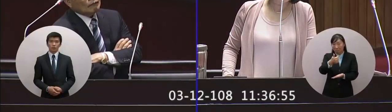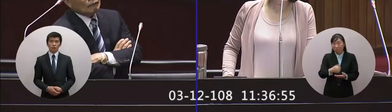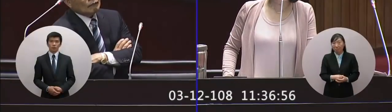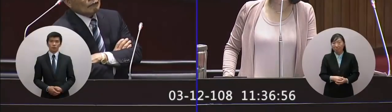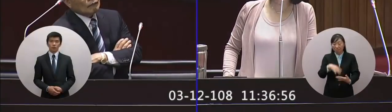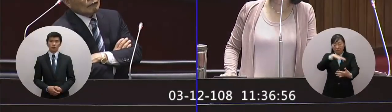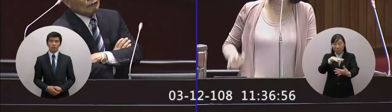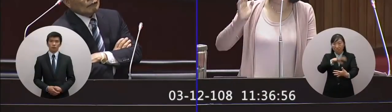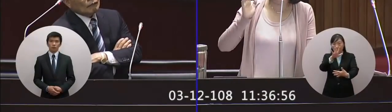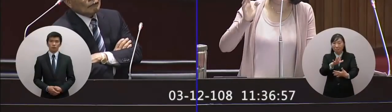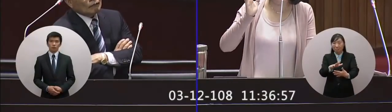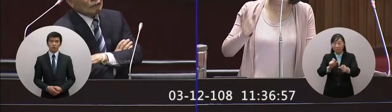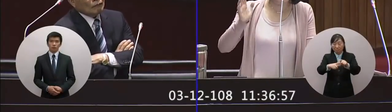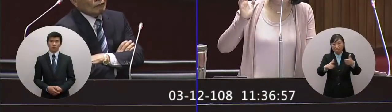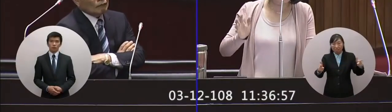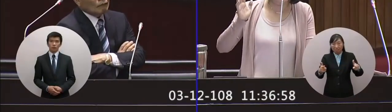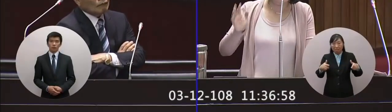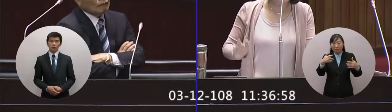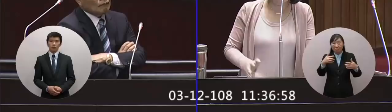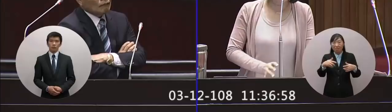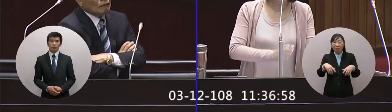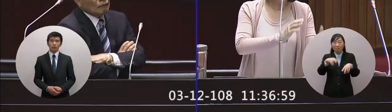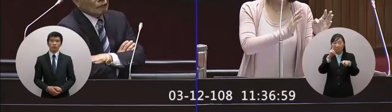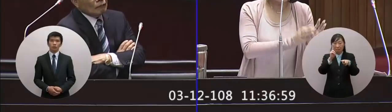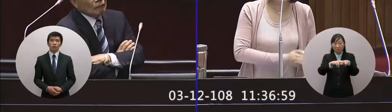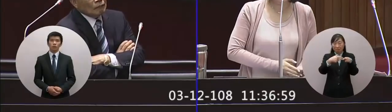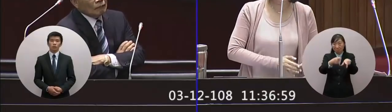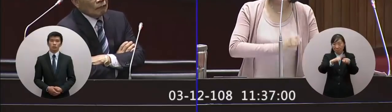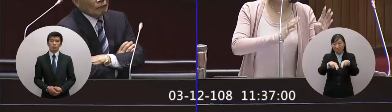里头有丰沛的公共空间，